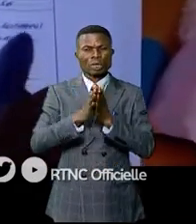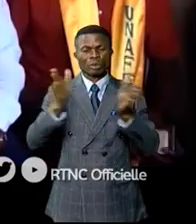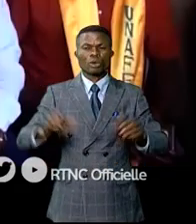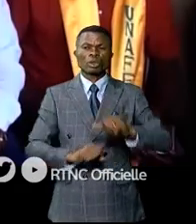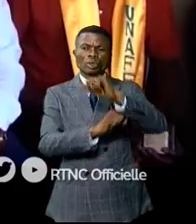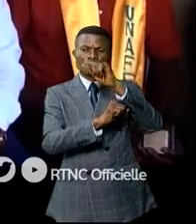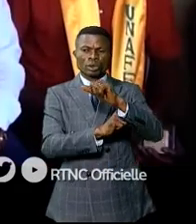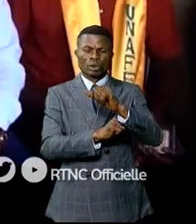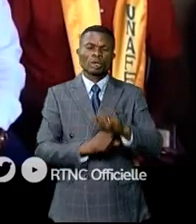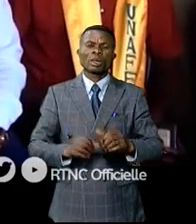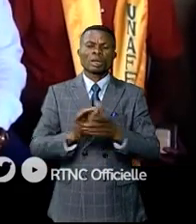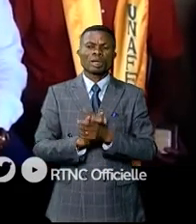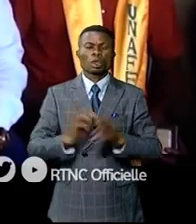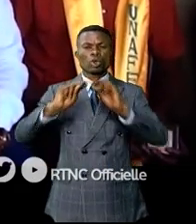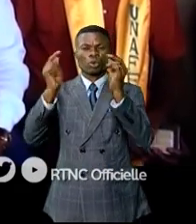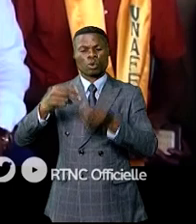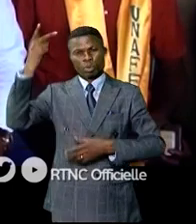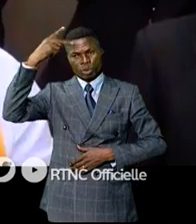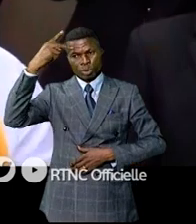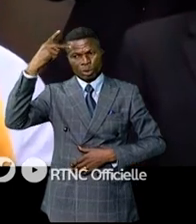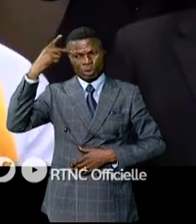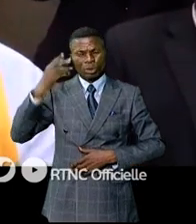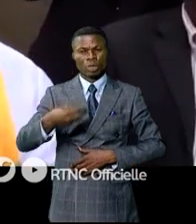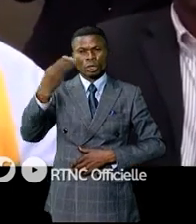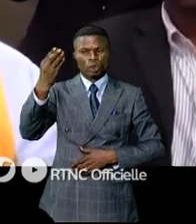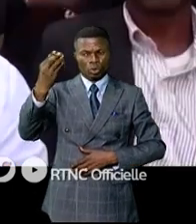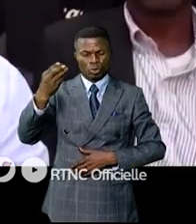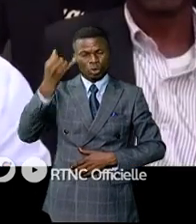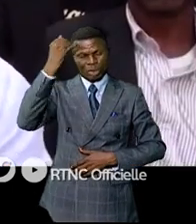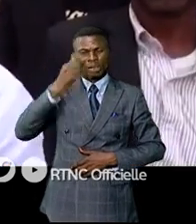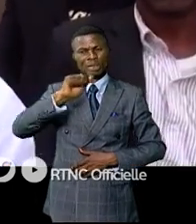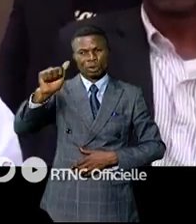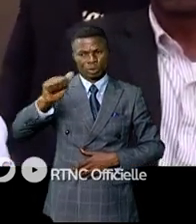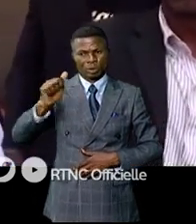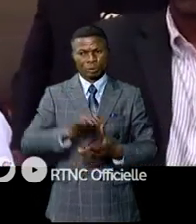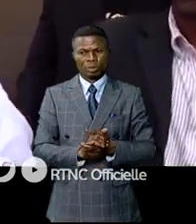soutenir et accompagner le parti en y apportant sa touche personnelle.